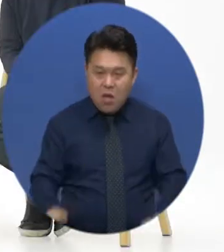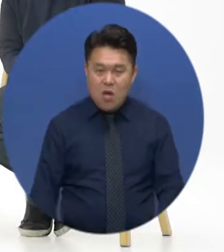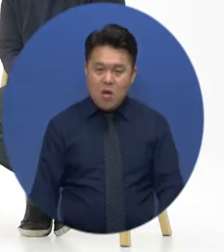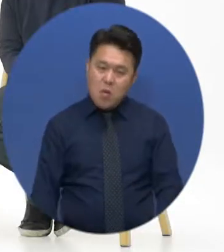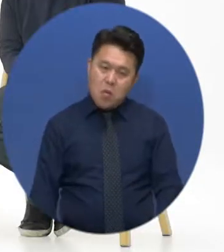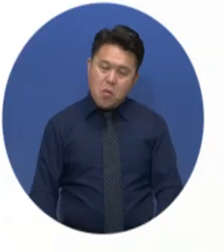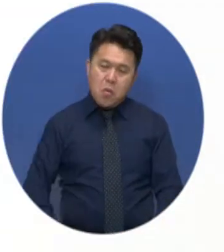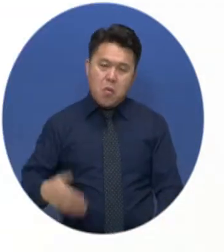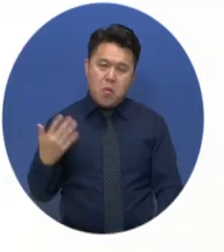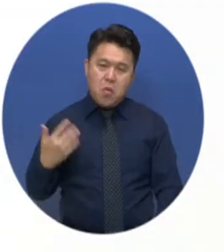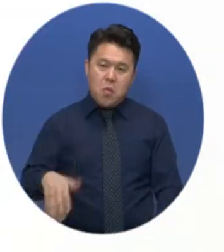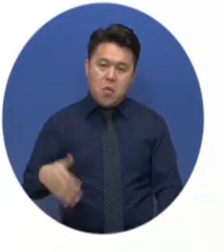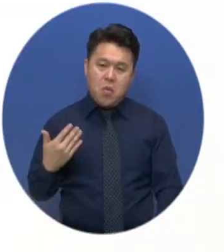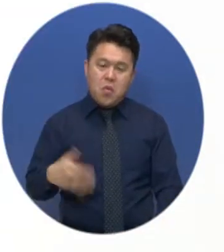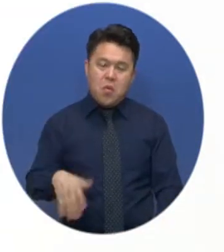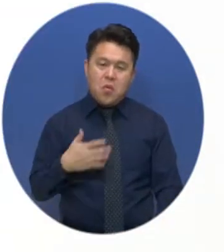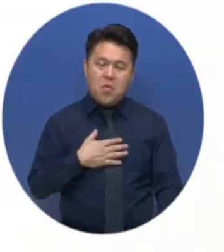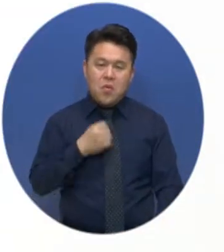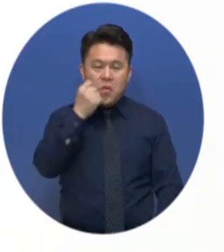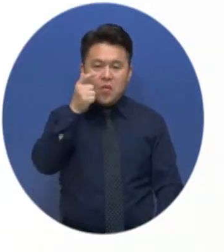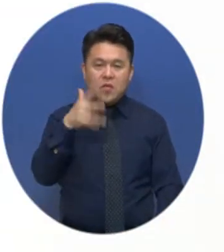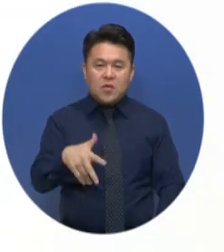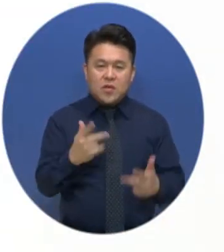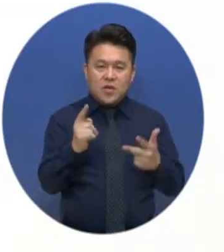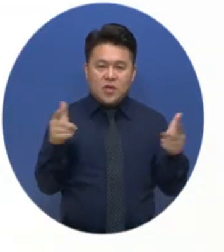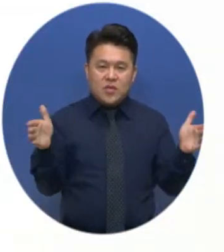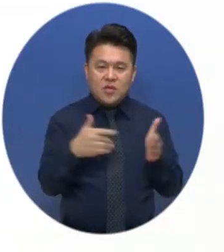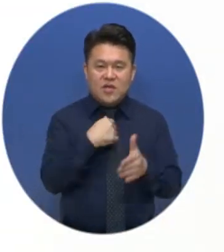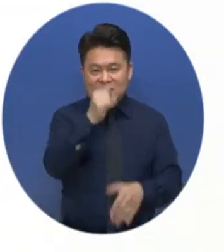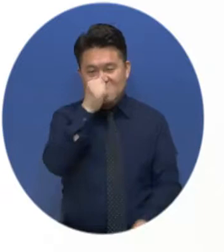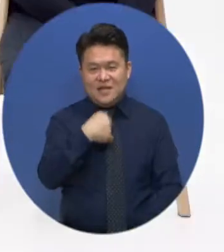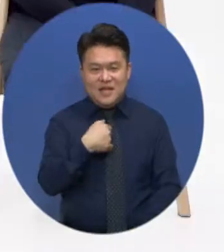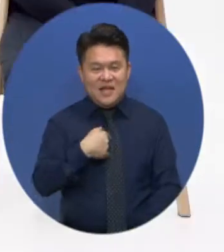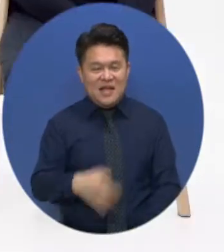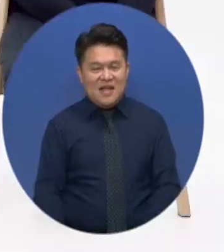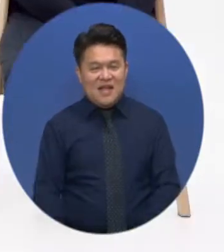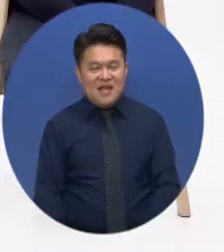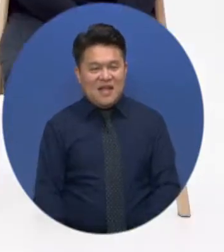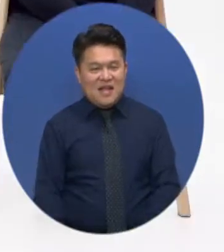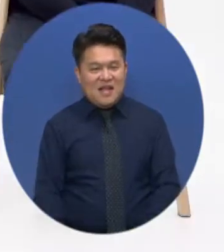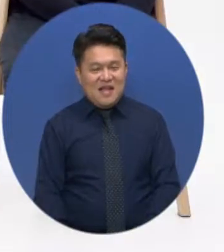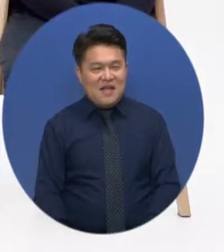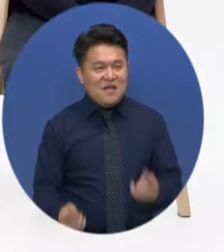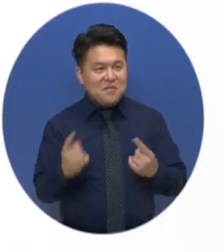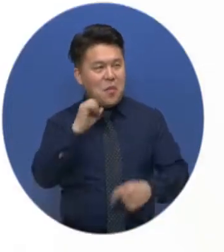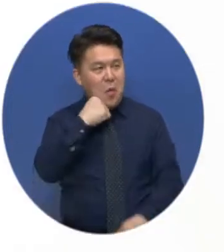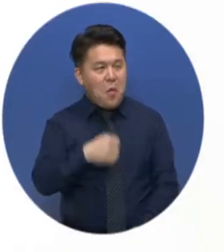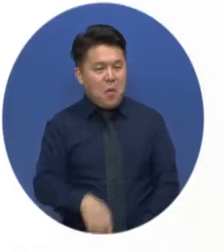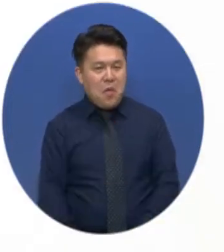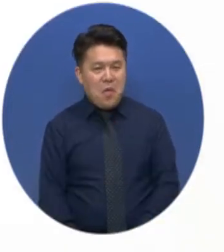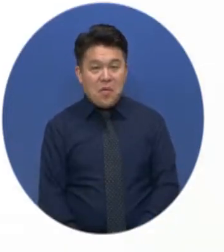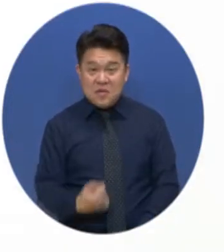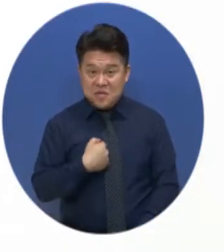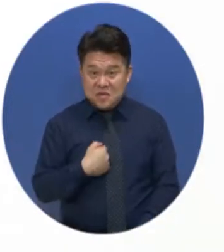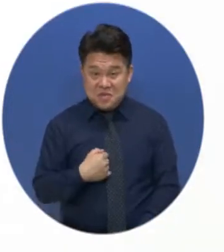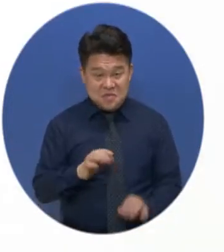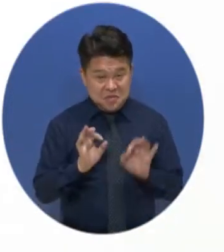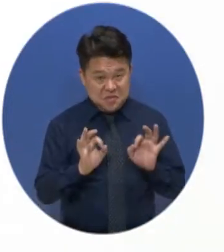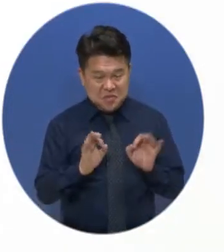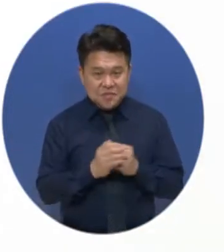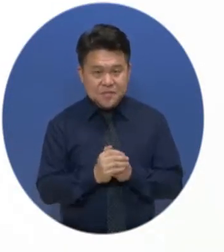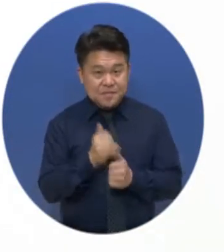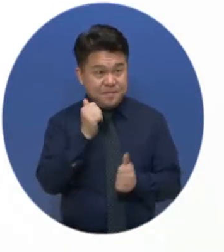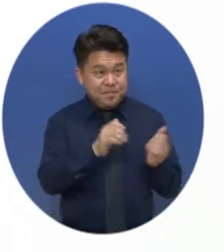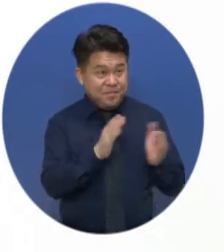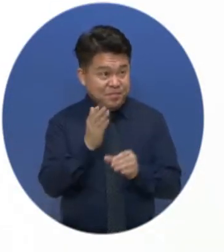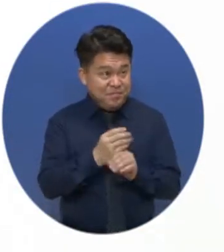4개월 정도. 저는 6개월에 7kg 빼본 적이 있는데 6개월이 비교가 안 되네요. 그래서 지금은 이제 지금